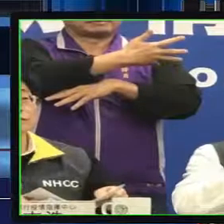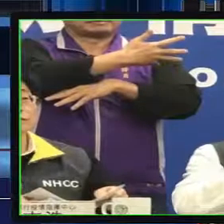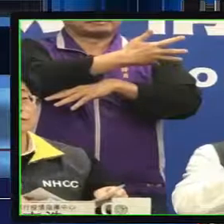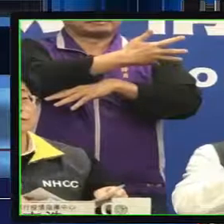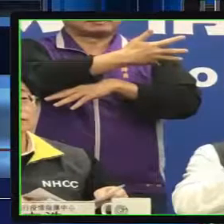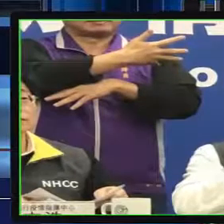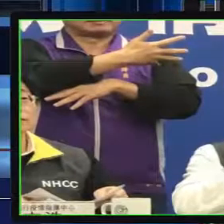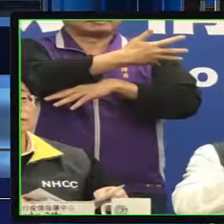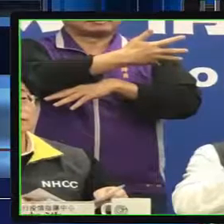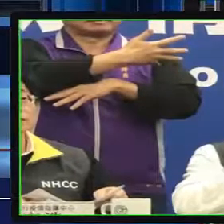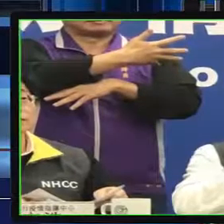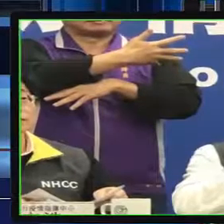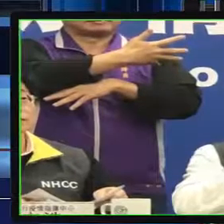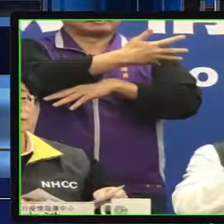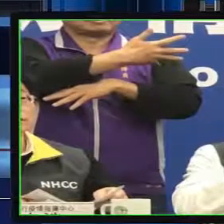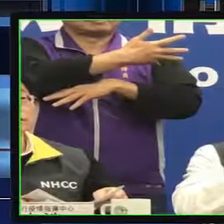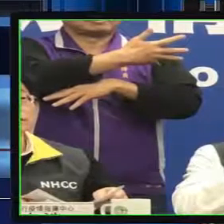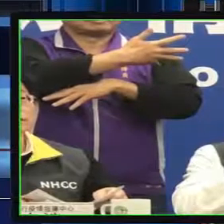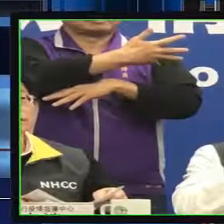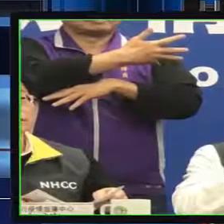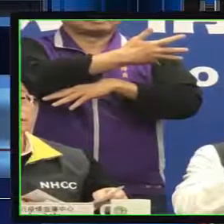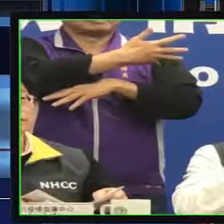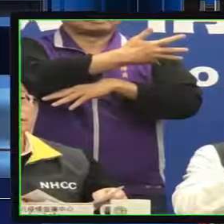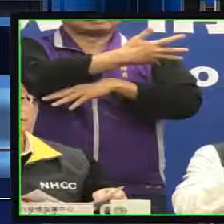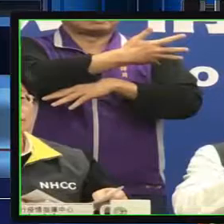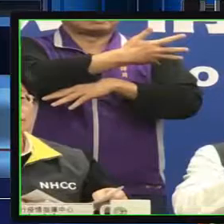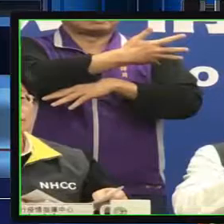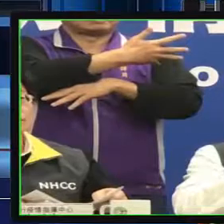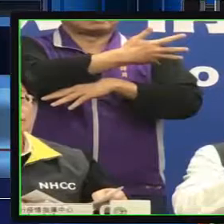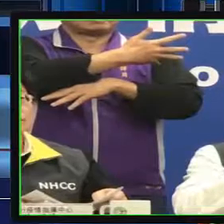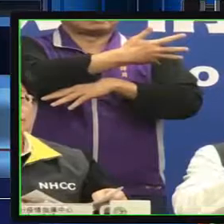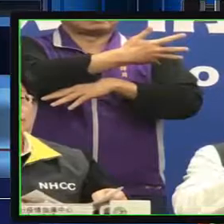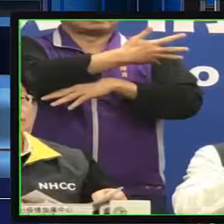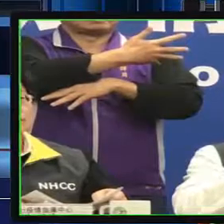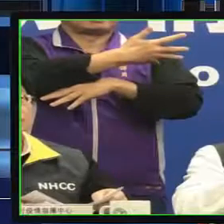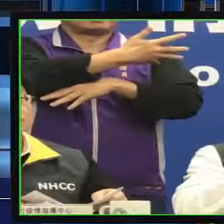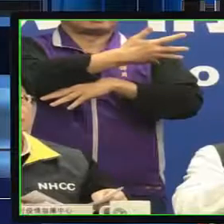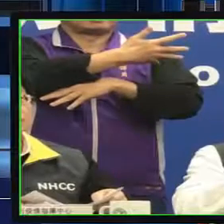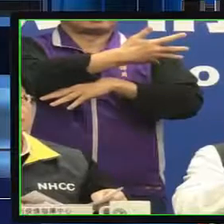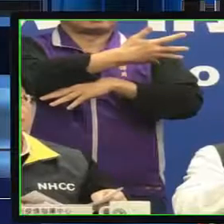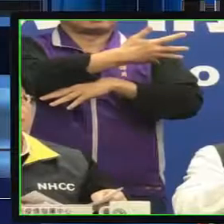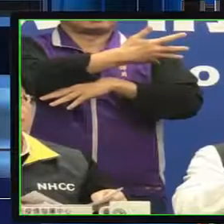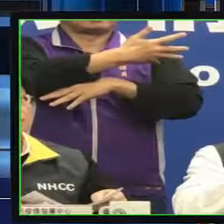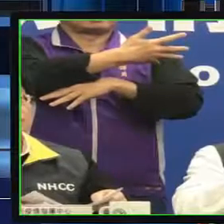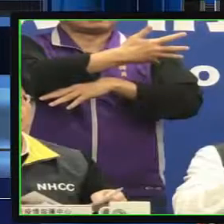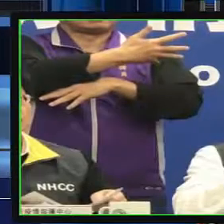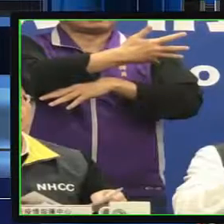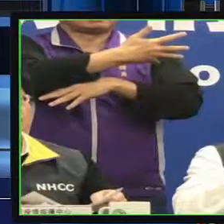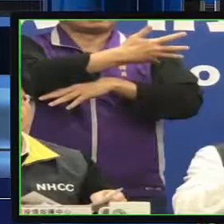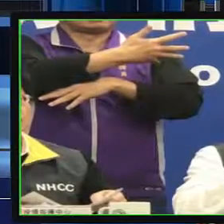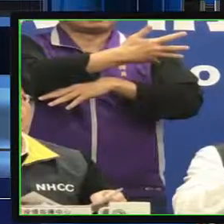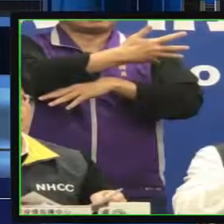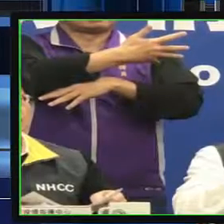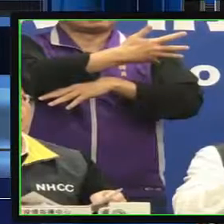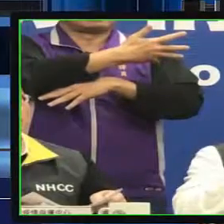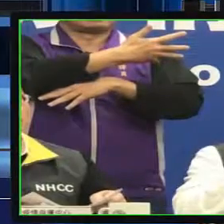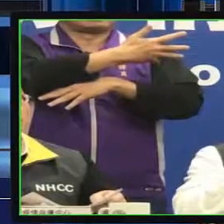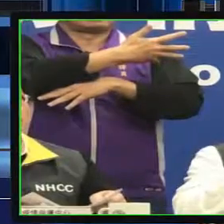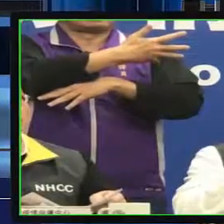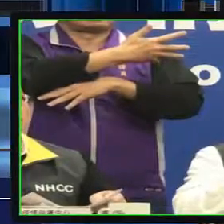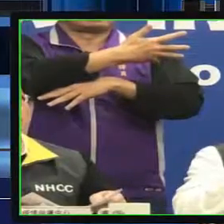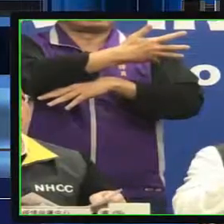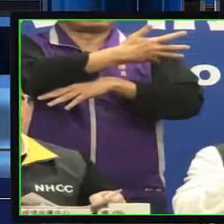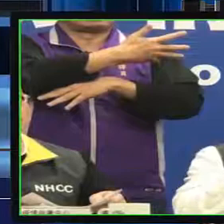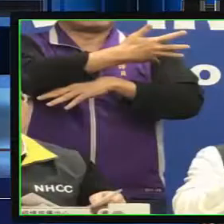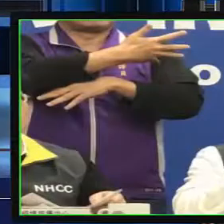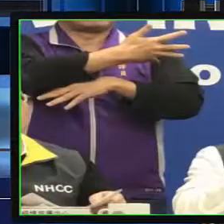流行地区。目前针对中国疫区，指挥中心已把湖北省及广东省